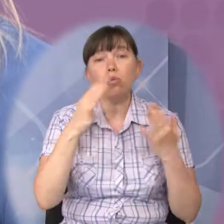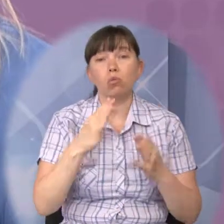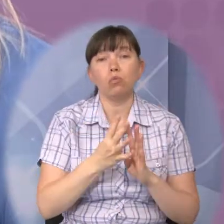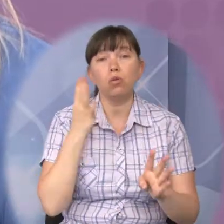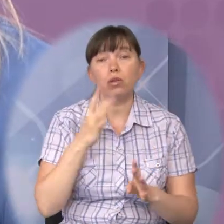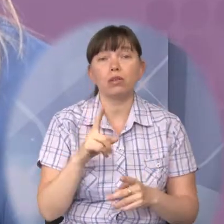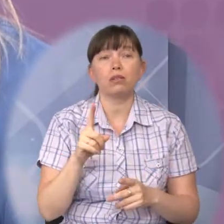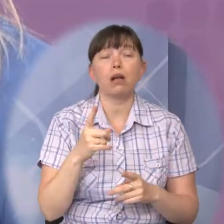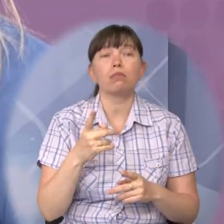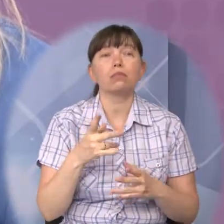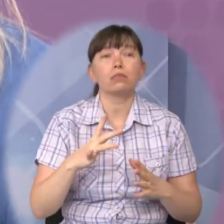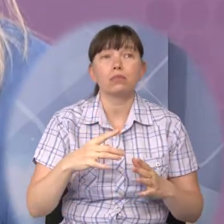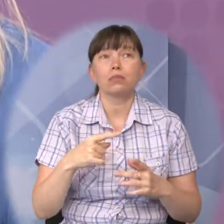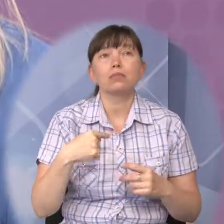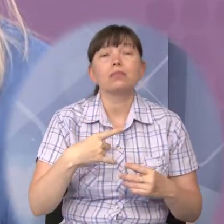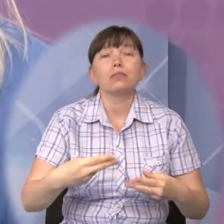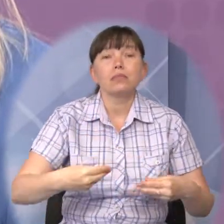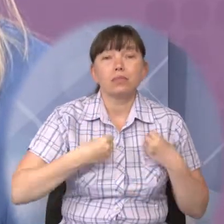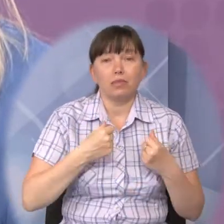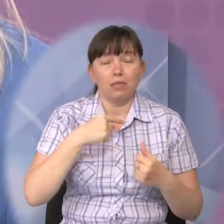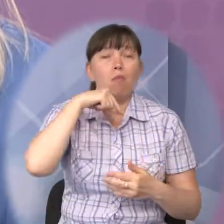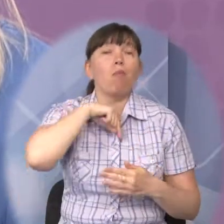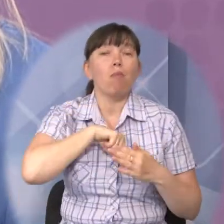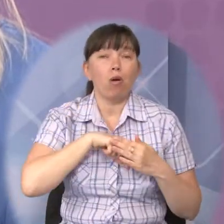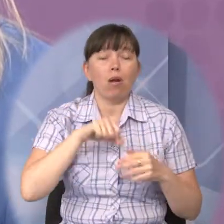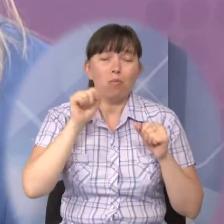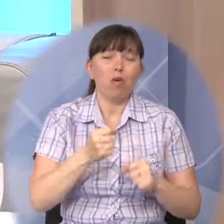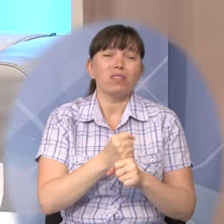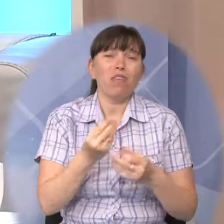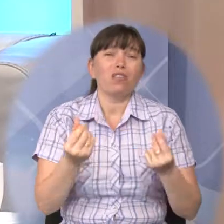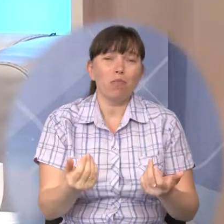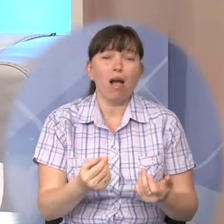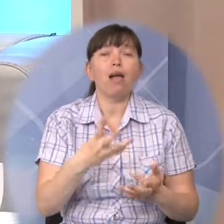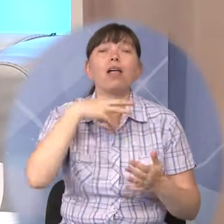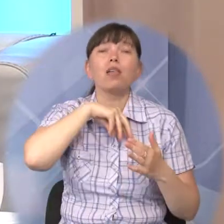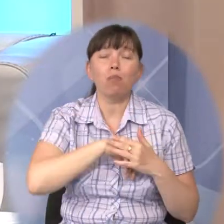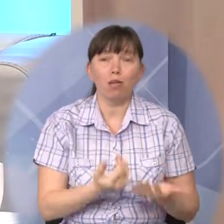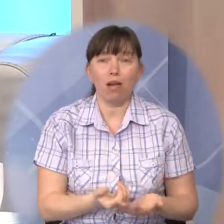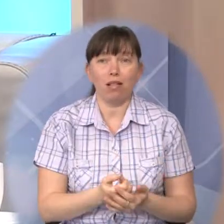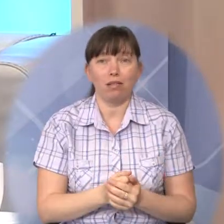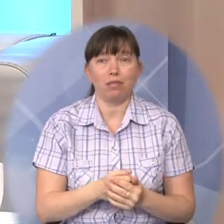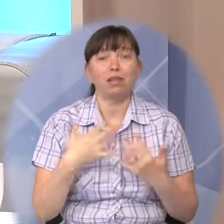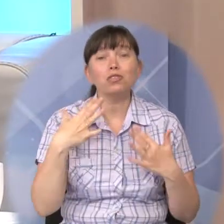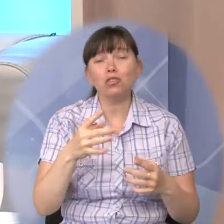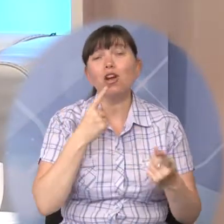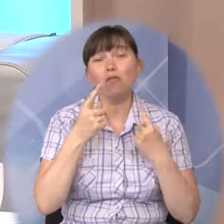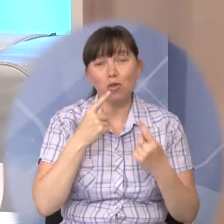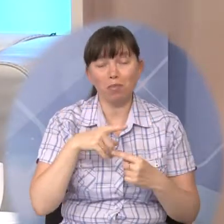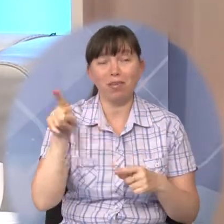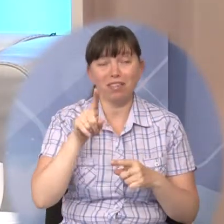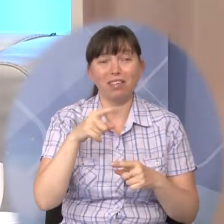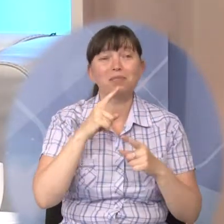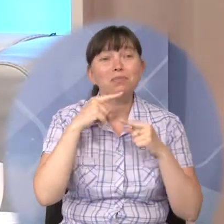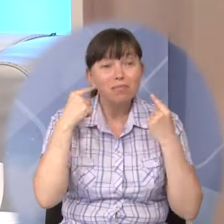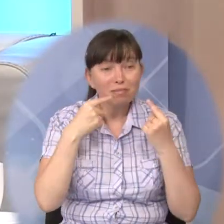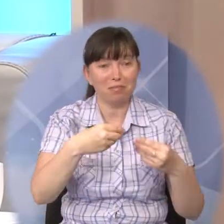fi și satisfacția morală, pentru că poți să faci bani. Despre care se vorbea, au vorbit asistentele și asistența socială